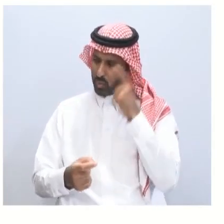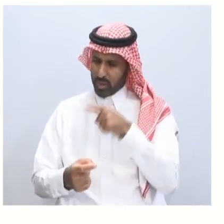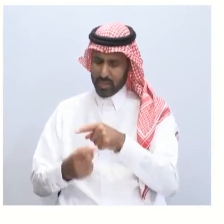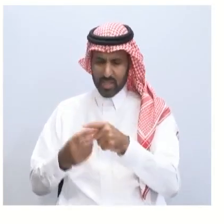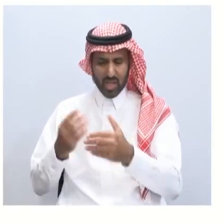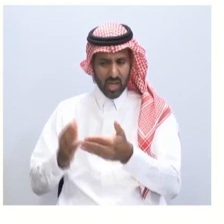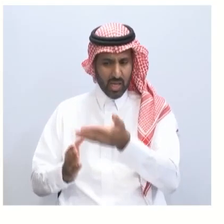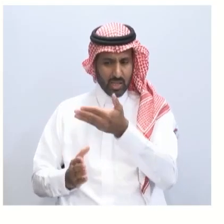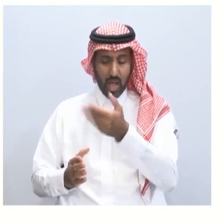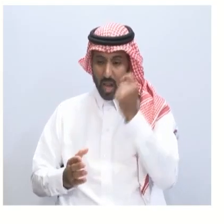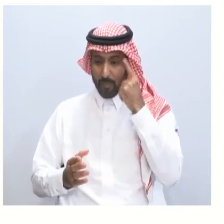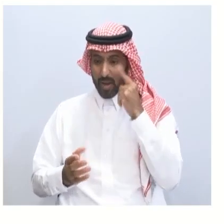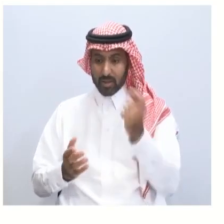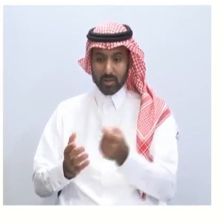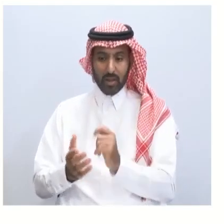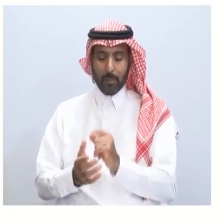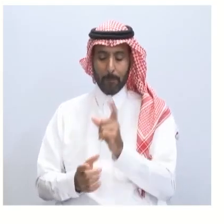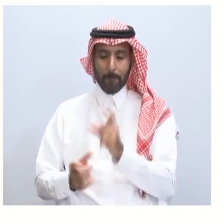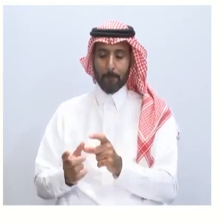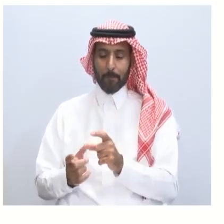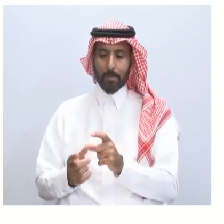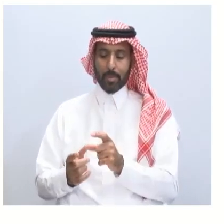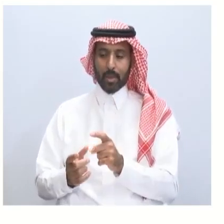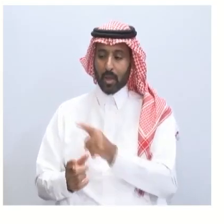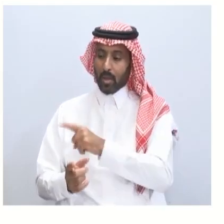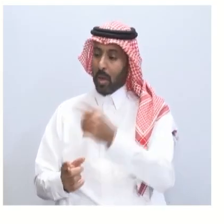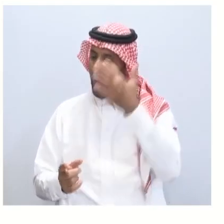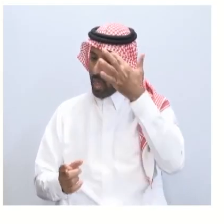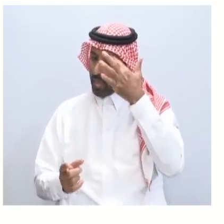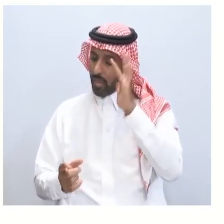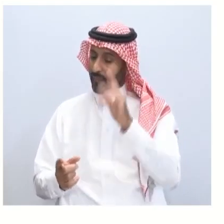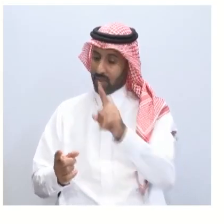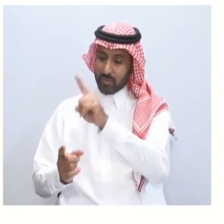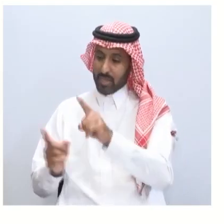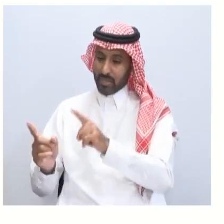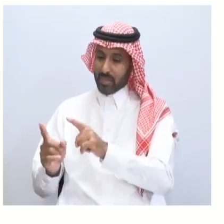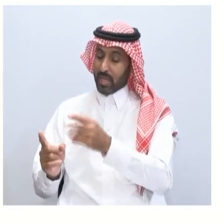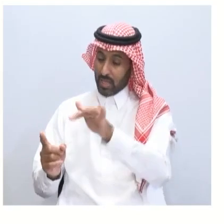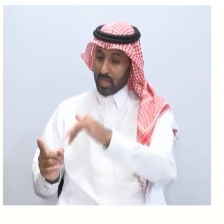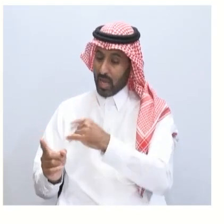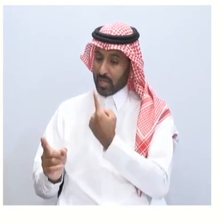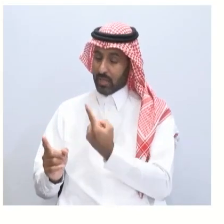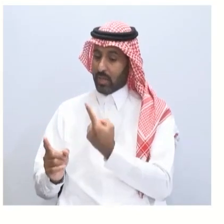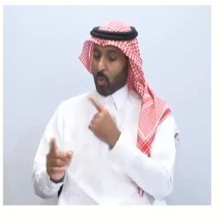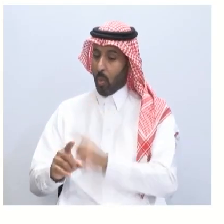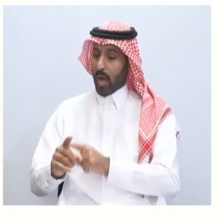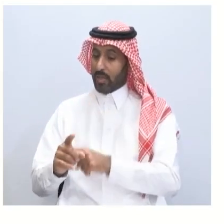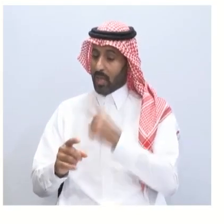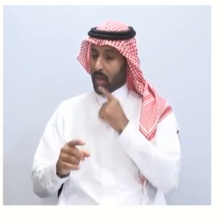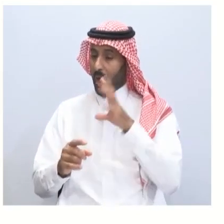للمساله المطلوب حلها واتاحت لمن ترغب الاستفسار ان تاتيها خلال وقت